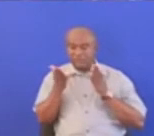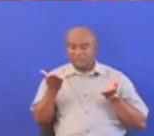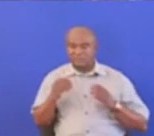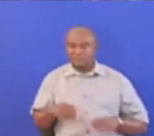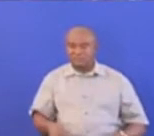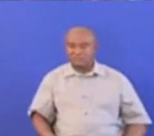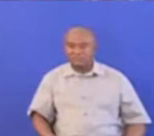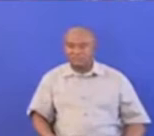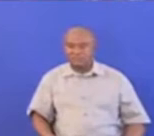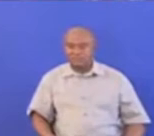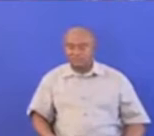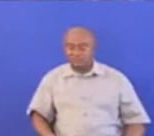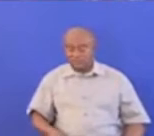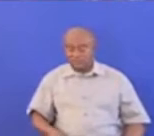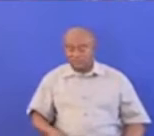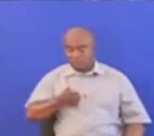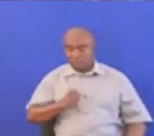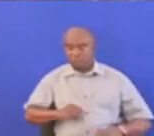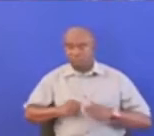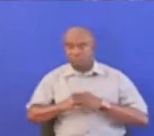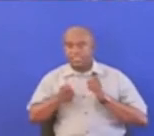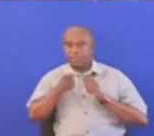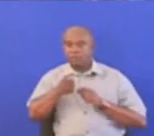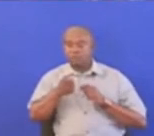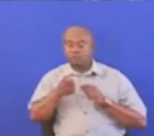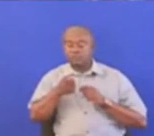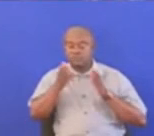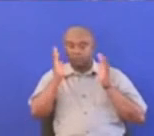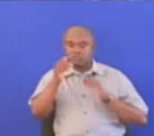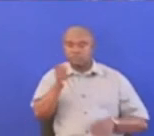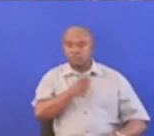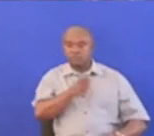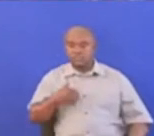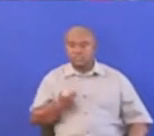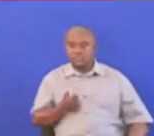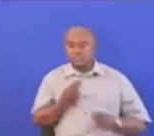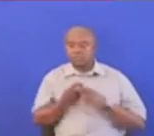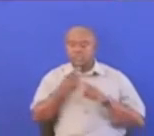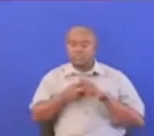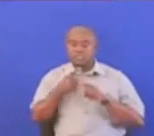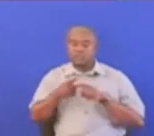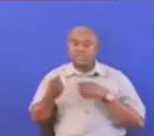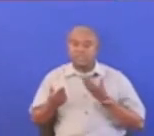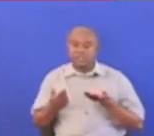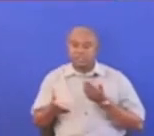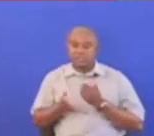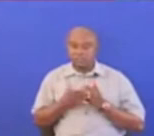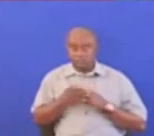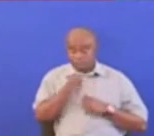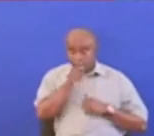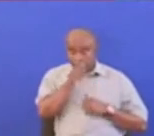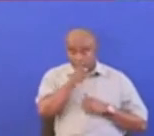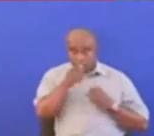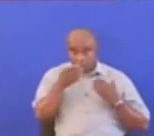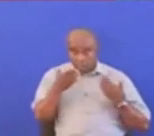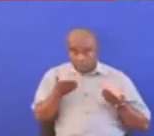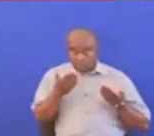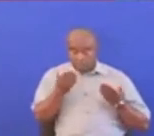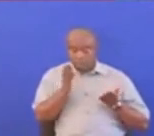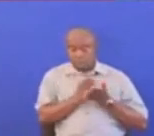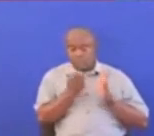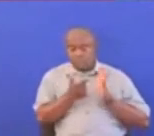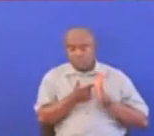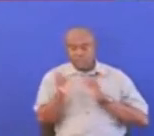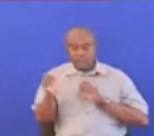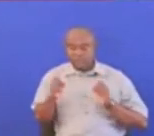nafasi. Nami niungane na wenzangu kumpongeza Mheshimiwa Rais Dr. Samia Suluhu Hassan kwa jinsi ambavyo amejionyesha